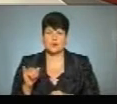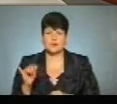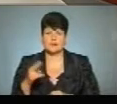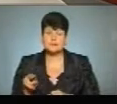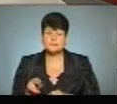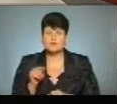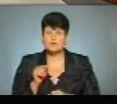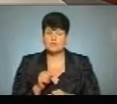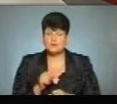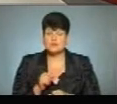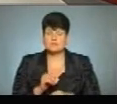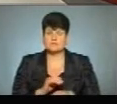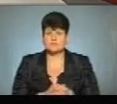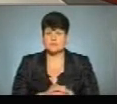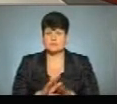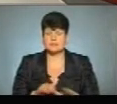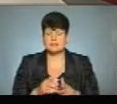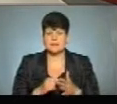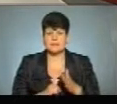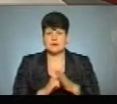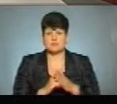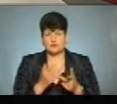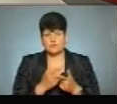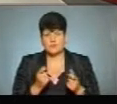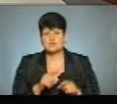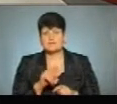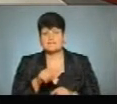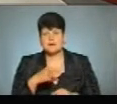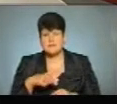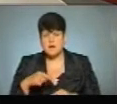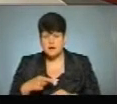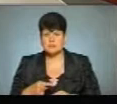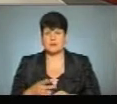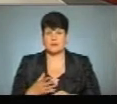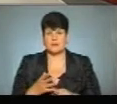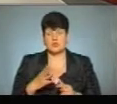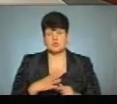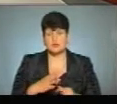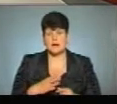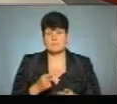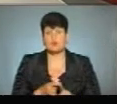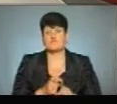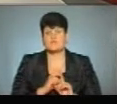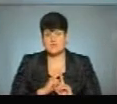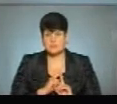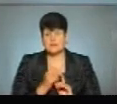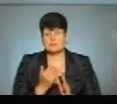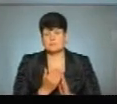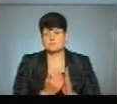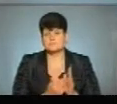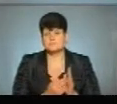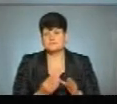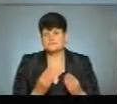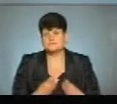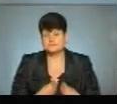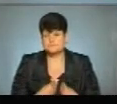проекту. Вони нам зараз ми надали їм базу інформації, що вони вимагали. І зараз ми чекаємо від них відповідь кінцева, що якийсь саме програмний продукт вони нам